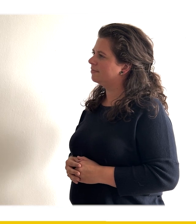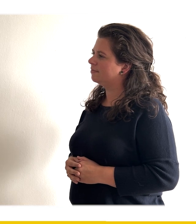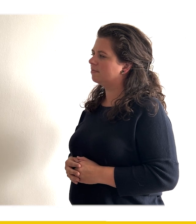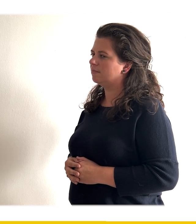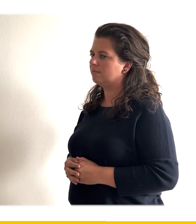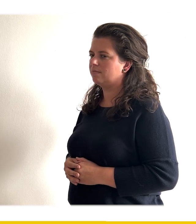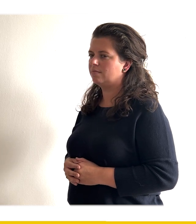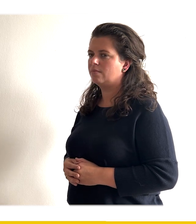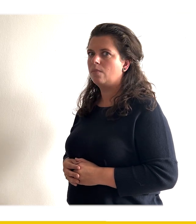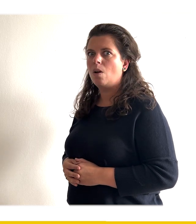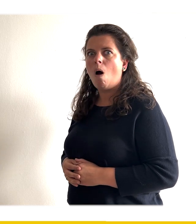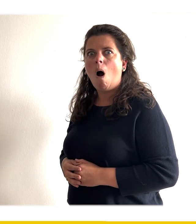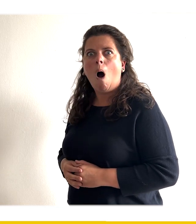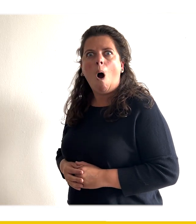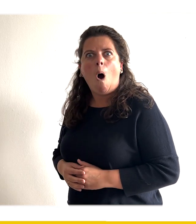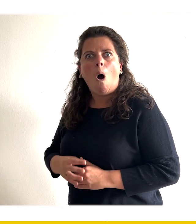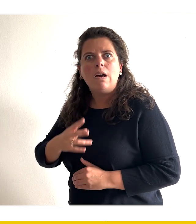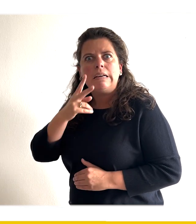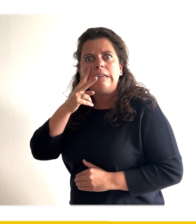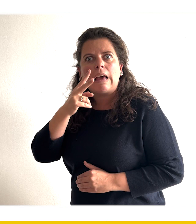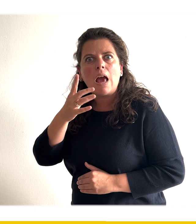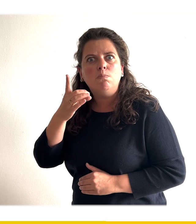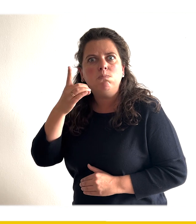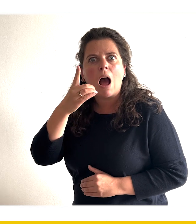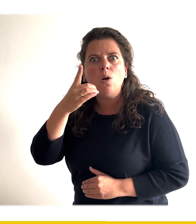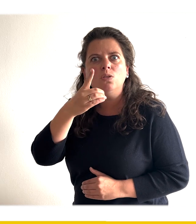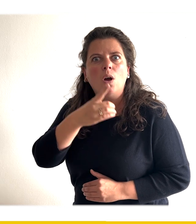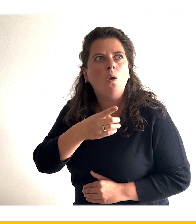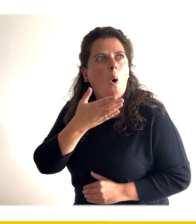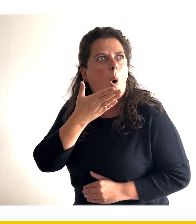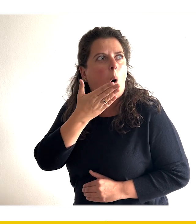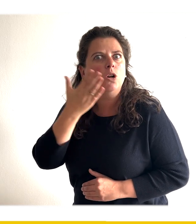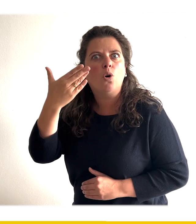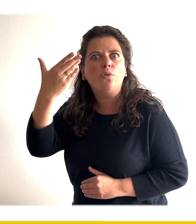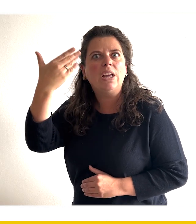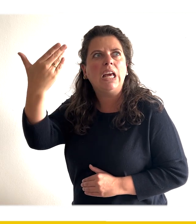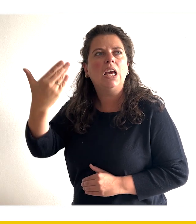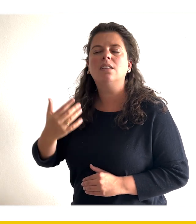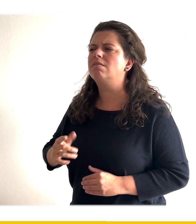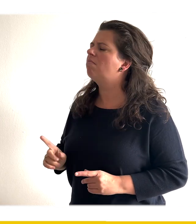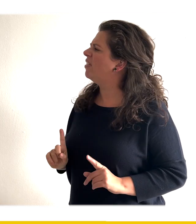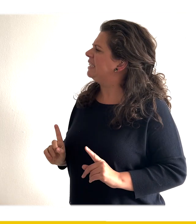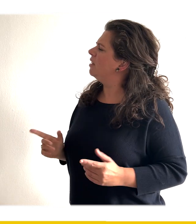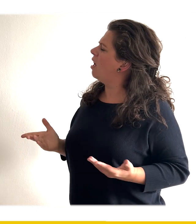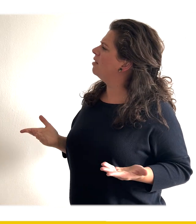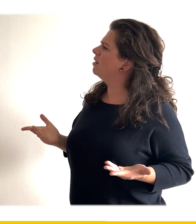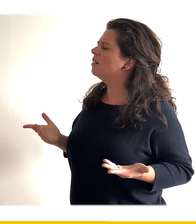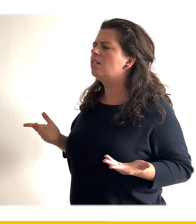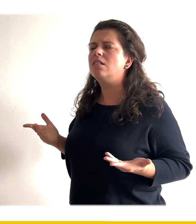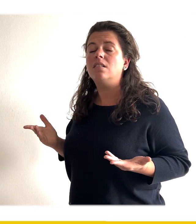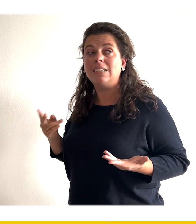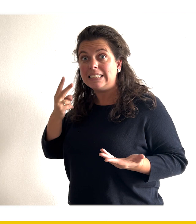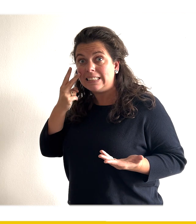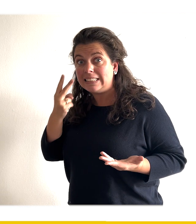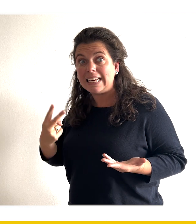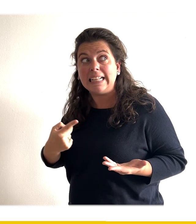Wow. Nou, dat is bijzonder buiten, Sophie. Moet je kijken. Wat is er dan, Olly? Zag je het niet?